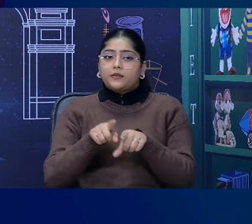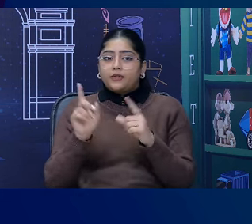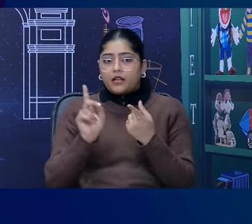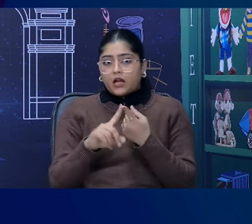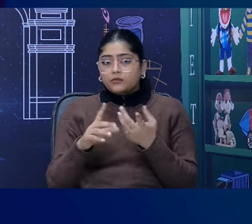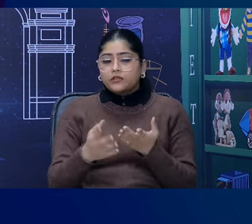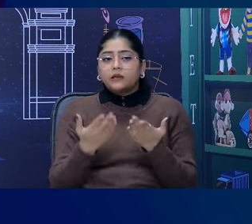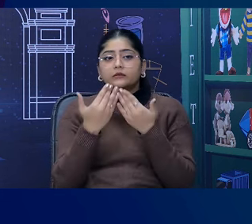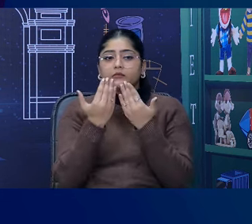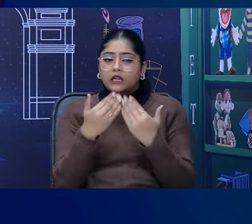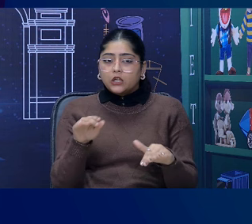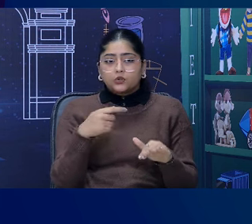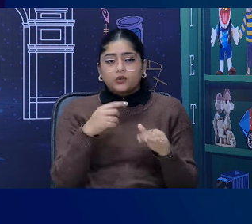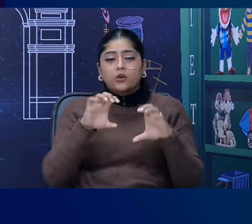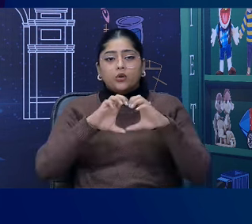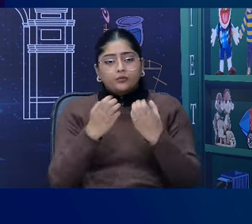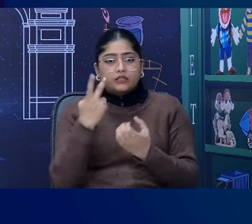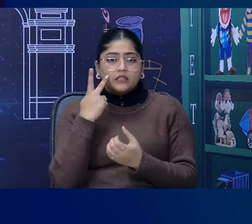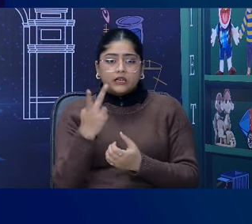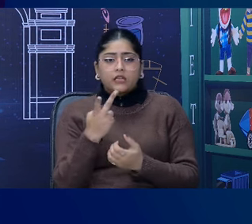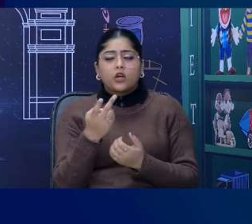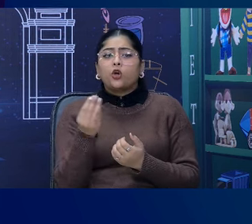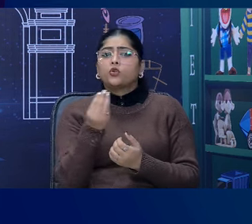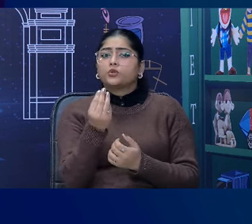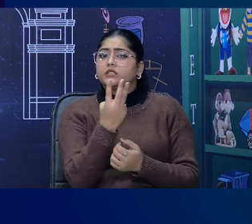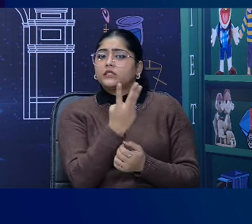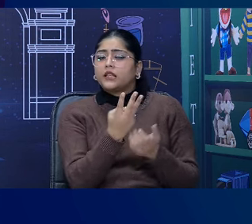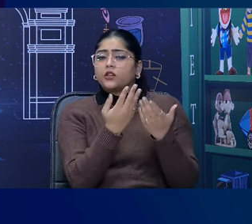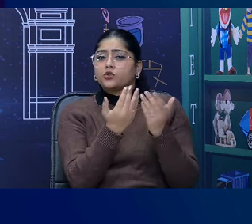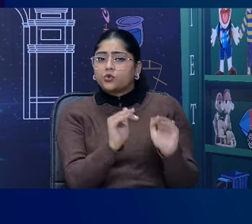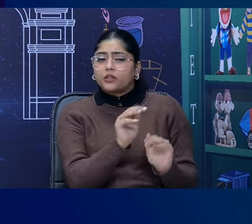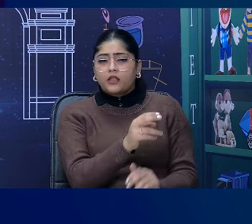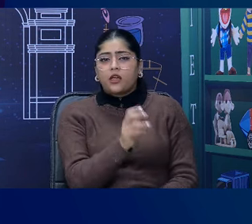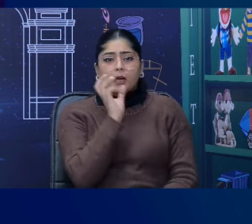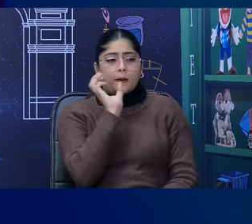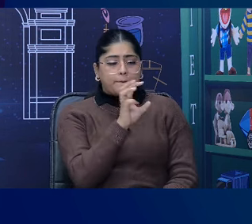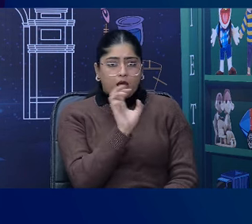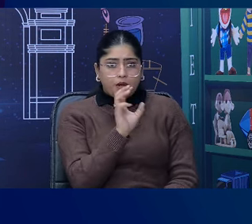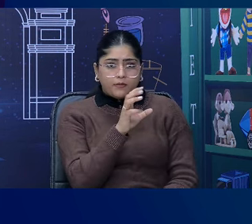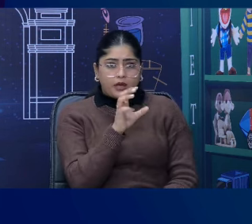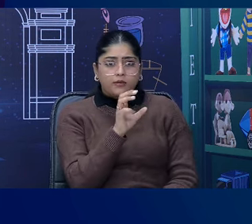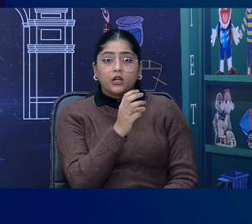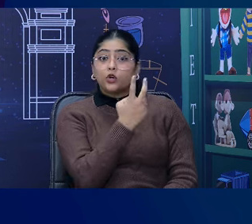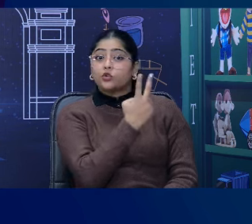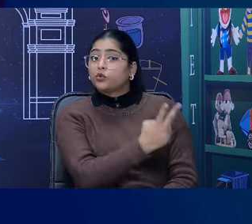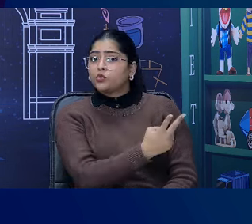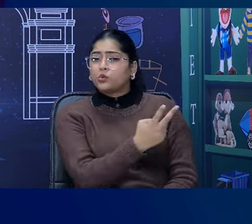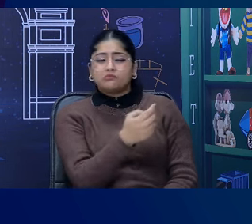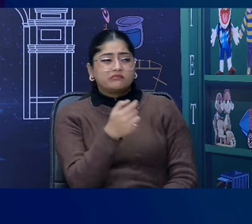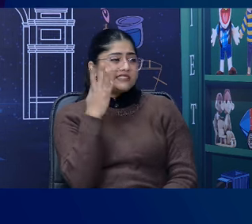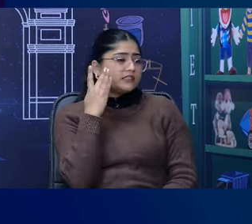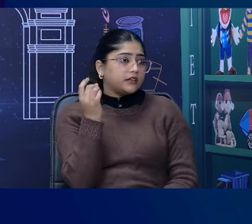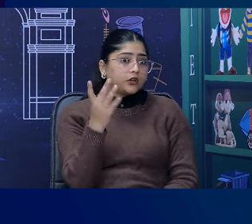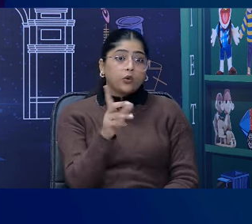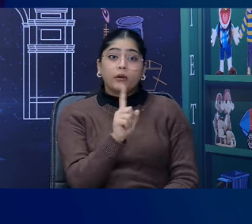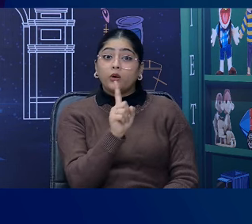क्लासरूम्स में देखते हैं क्लास में डान पड़ रही है कि नहीं तीन चार बच्चों को तो दो है जिनको बिल्कुल फर्क नहीं पड़ रहा है कि हमें डान पड़ रही है एक है जो